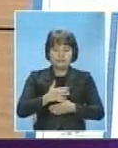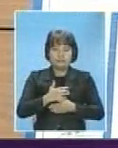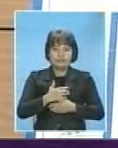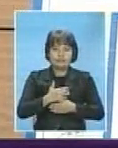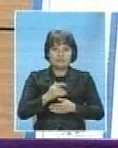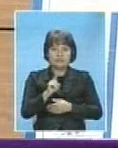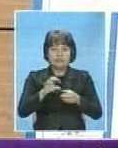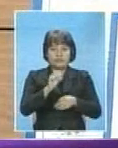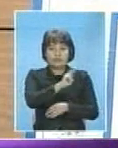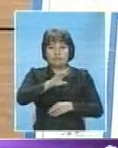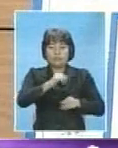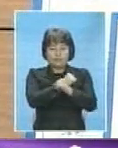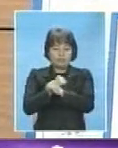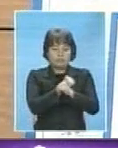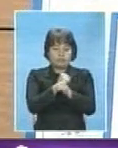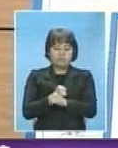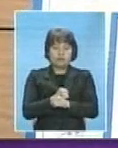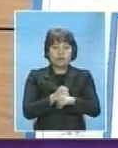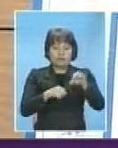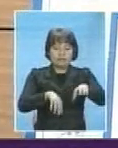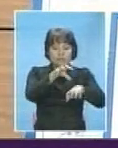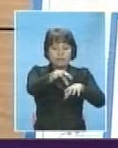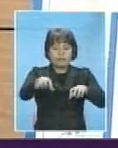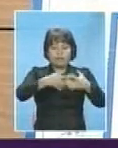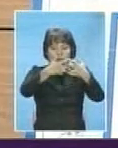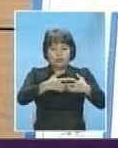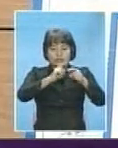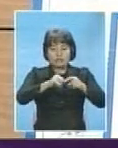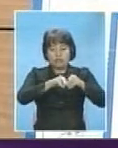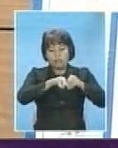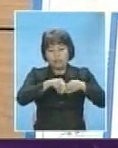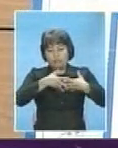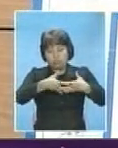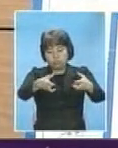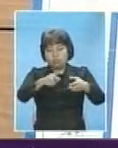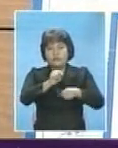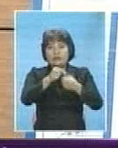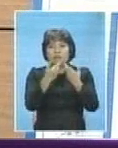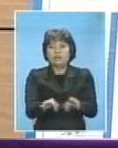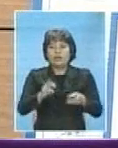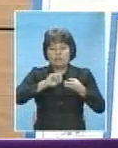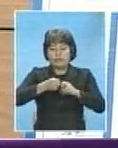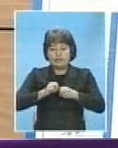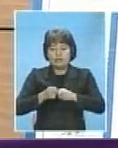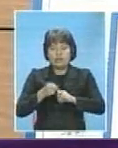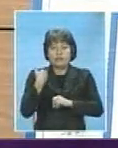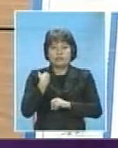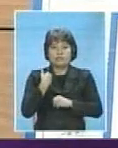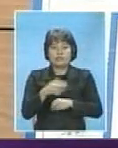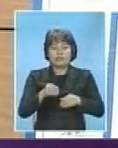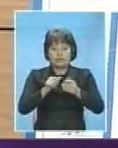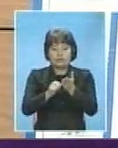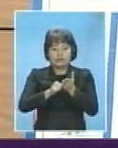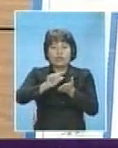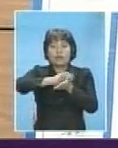ของระบบป้องกันนิคมอุตสาหกรรมหลายแห่งนะครับจนที่สุดแล้วก็เกิดปัญหาจนต้องมีการปรับโครงสร้างของสปพ.ในวัน